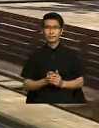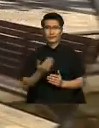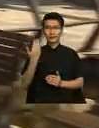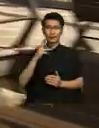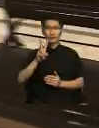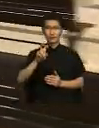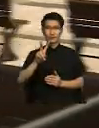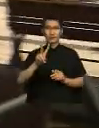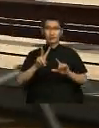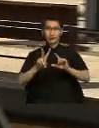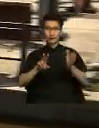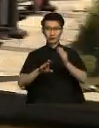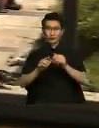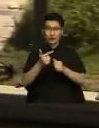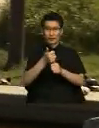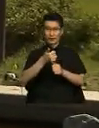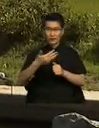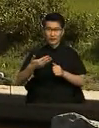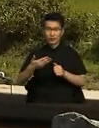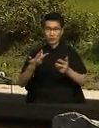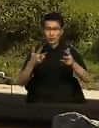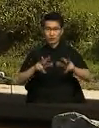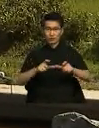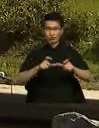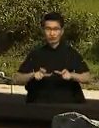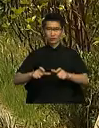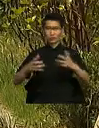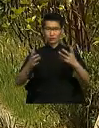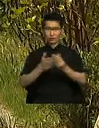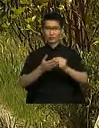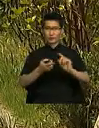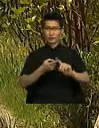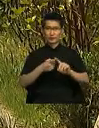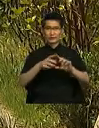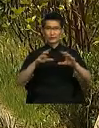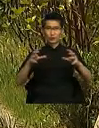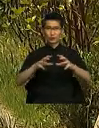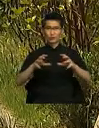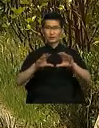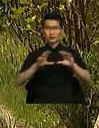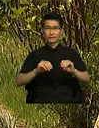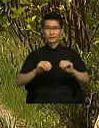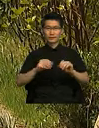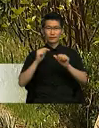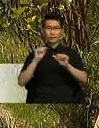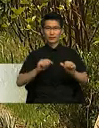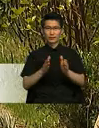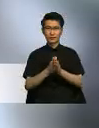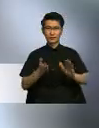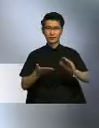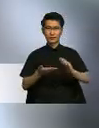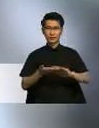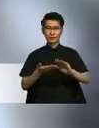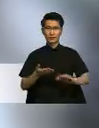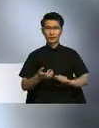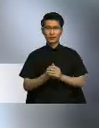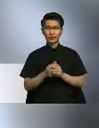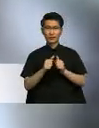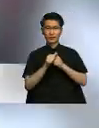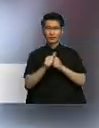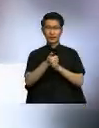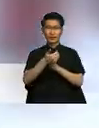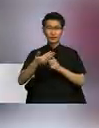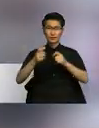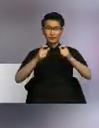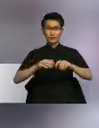지난 22일부터 하남시 4 전체 공원 구역 에 대해서 집합 금지 행정명령 이 발효 됐습니다 이에 따라